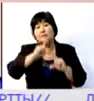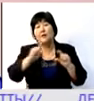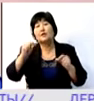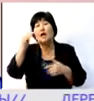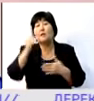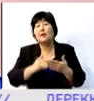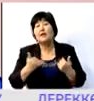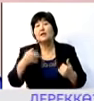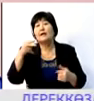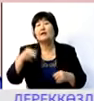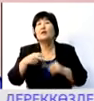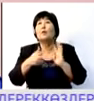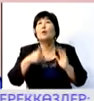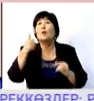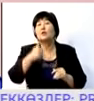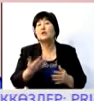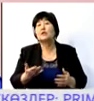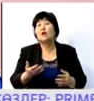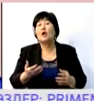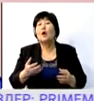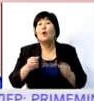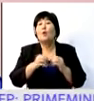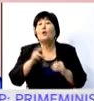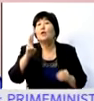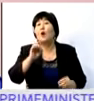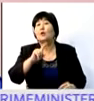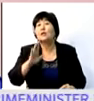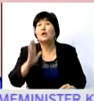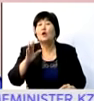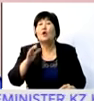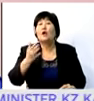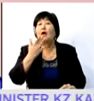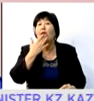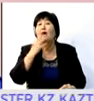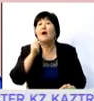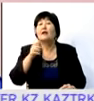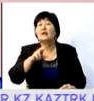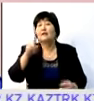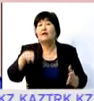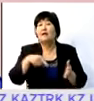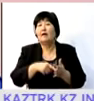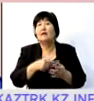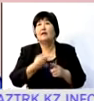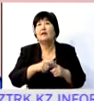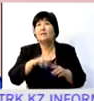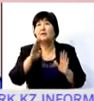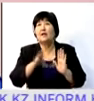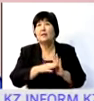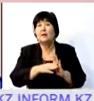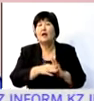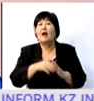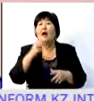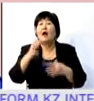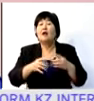осы 2018 жылдың наурыз айында Ұлыбританияның UK-NARIC ұйымы тарапынан